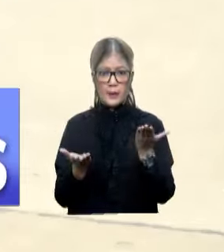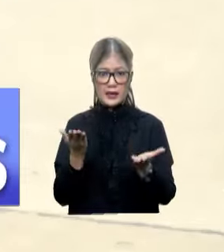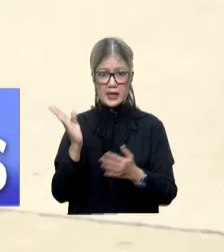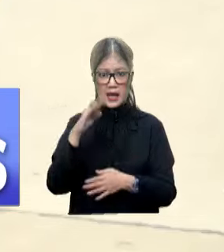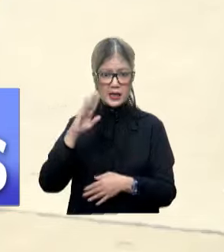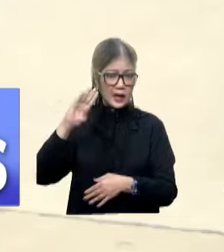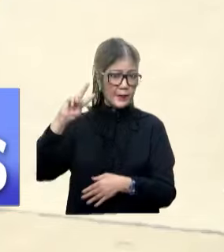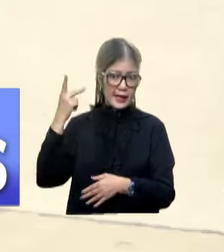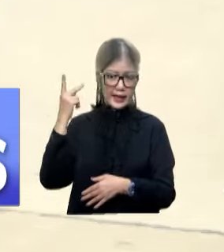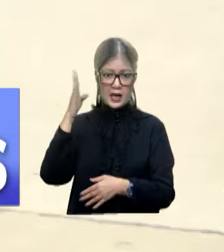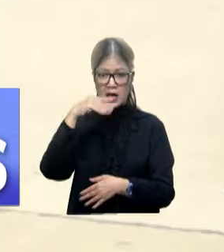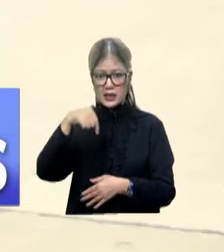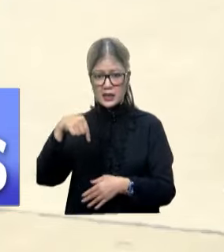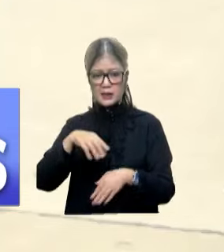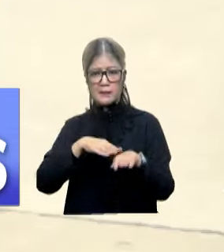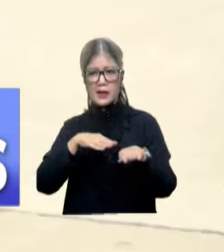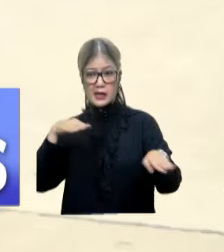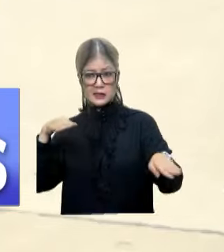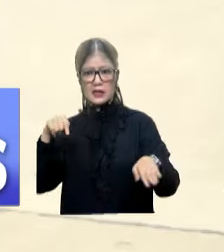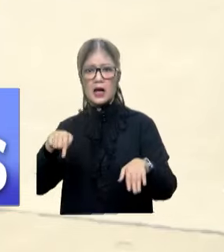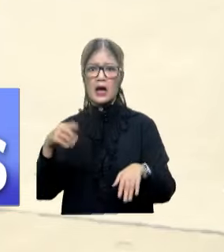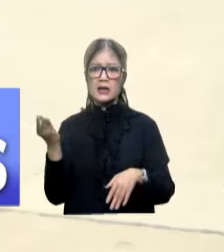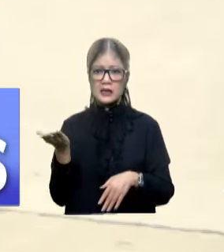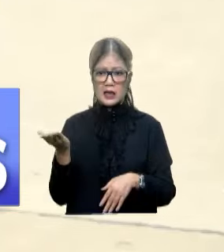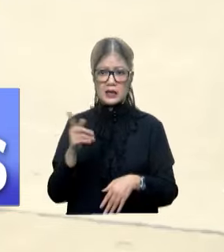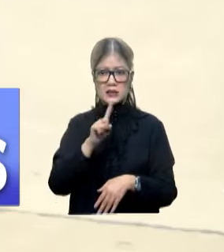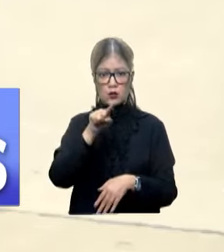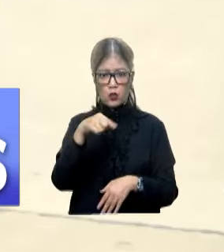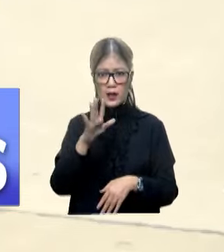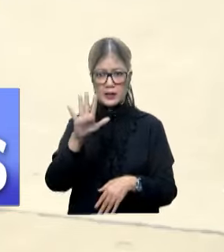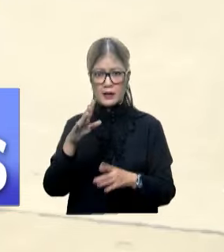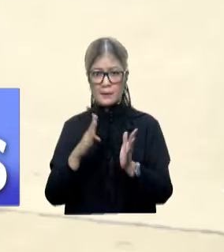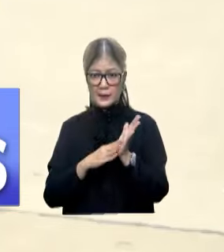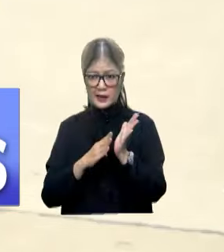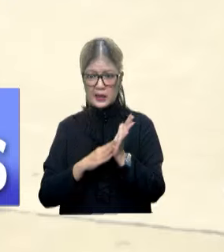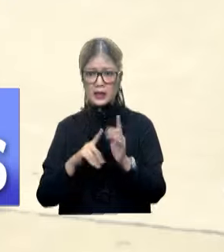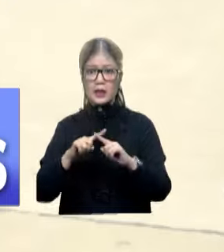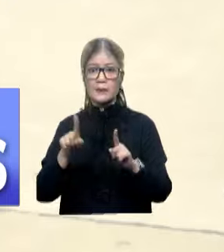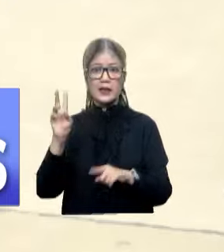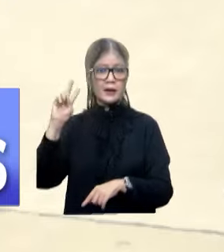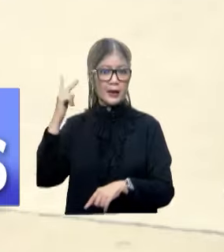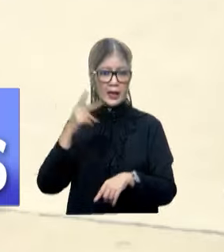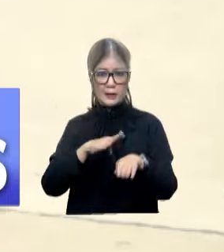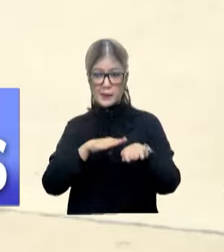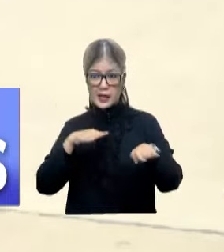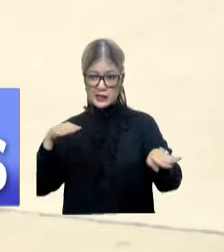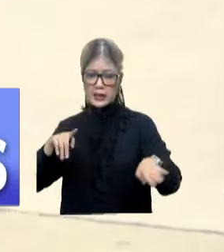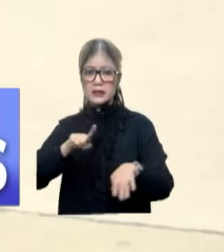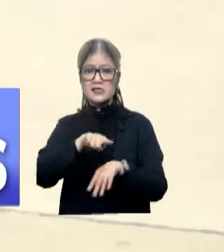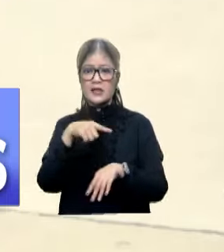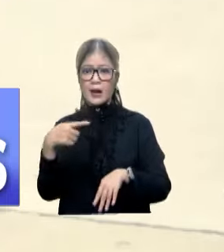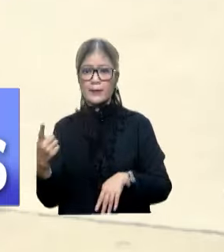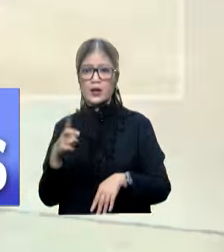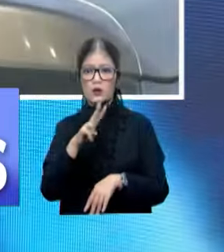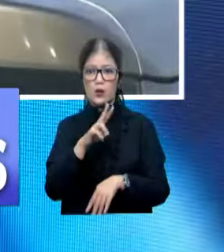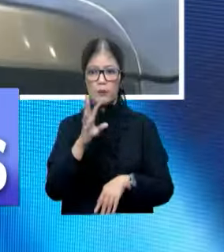untuk hari ini antrean kendaraan hanya mencapai kurang lebih 1,5 km. Sementara pada hari kemarin ini antrean kendaraan bahkan menyentuh hingga hampir 20